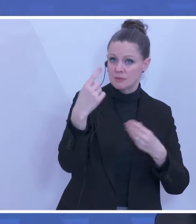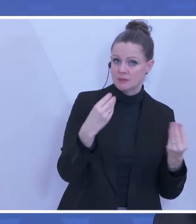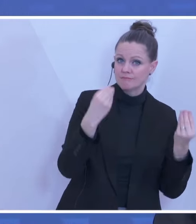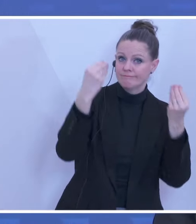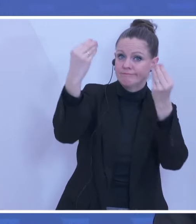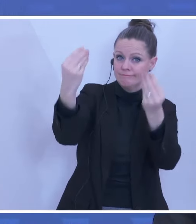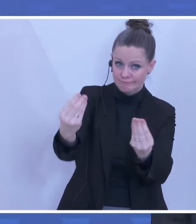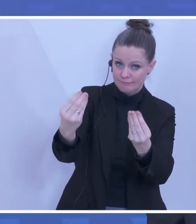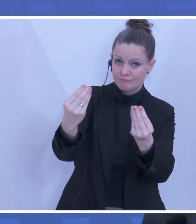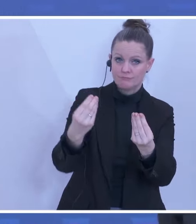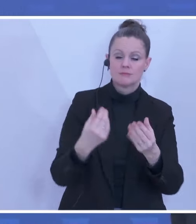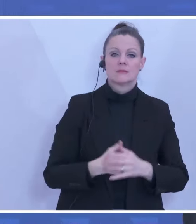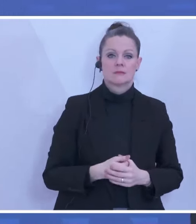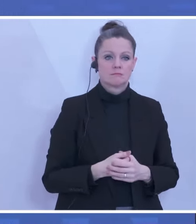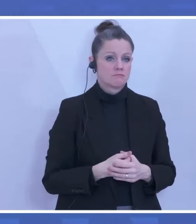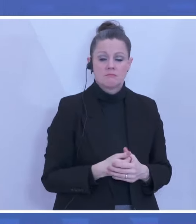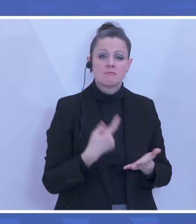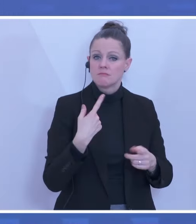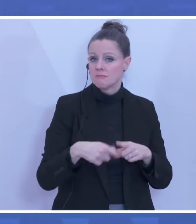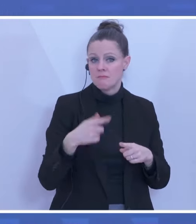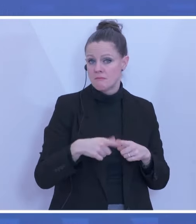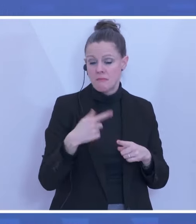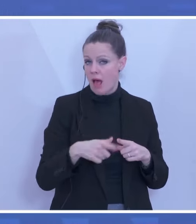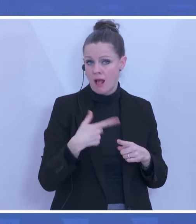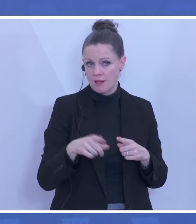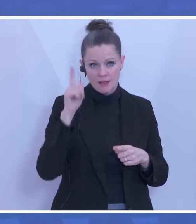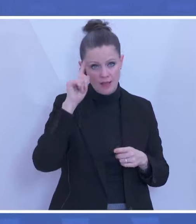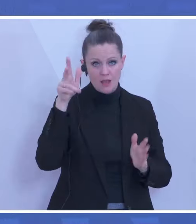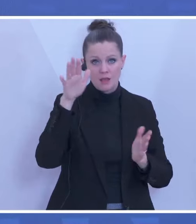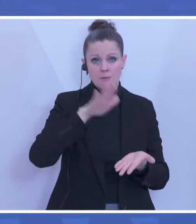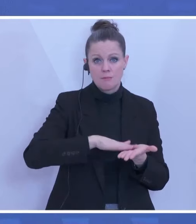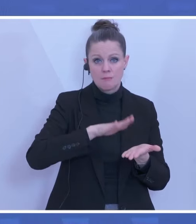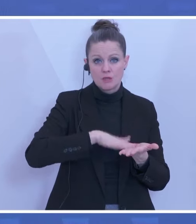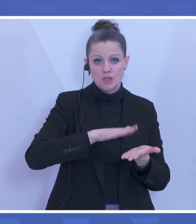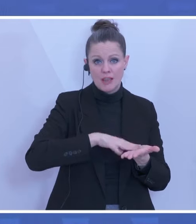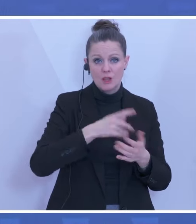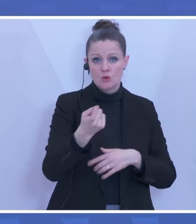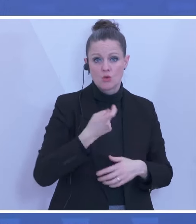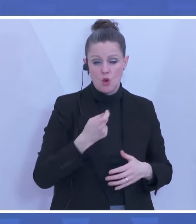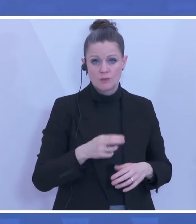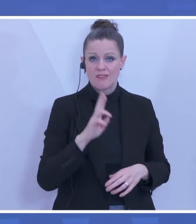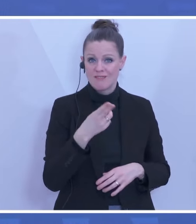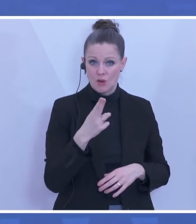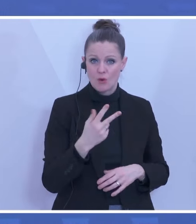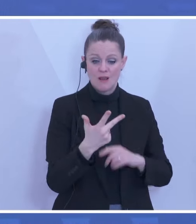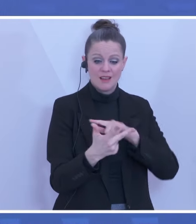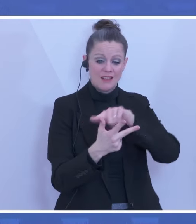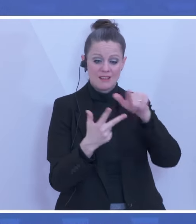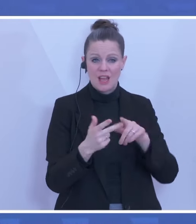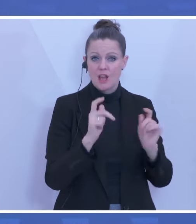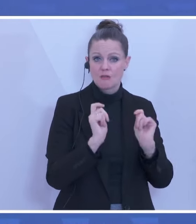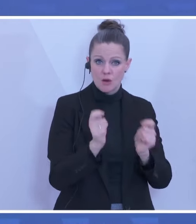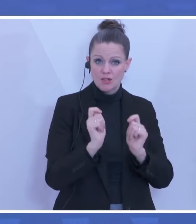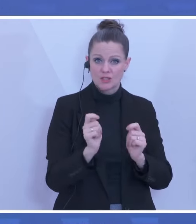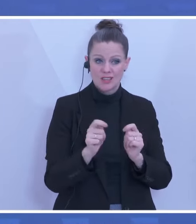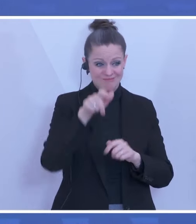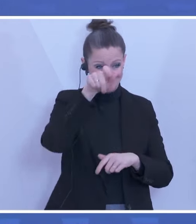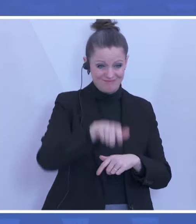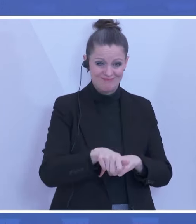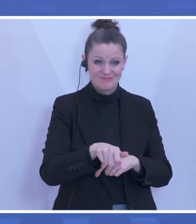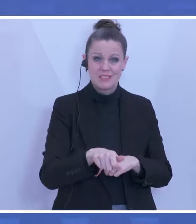reden. Das wird nicht mehr lange dauern und ich gehe davon aus, dass er das bestätigen wird. Nämlich, weil aus diesem Dreiervorschlag ein hochkompetenter